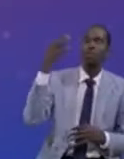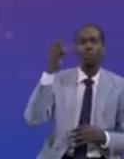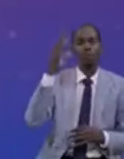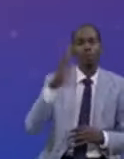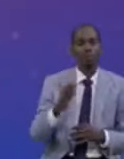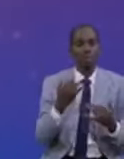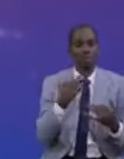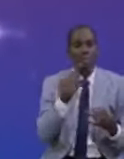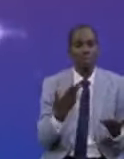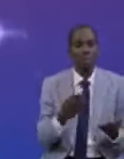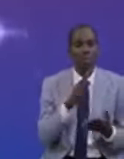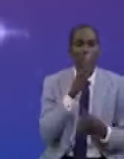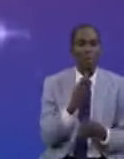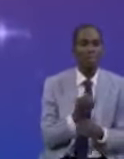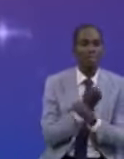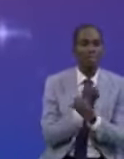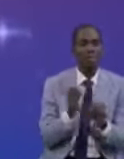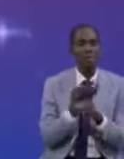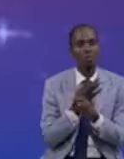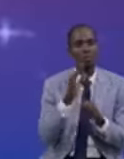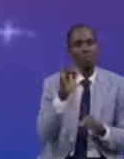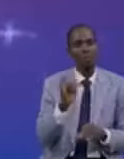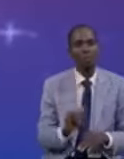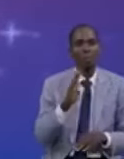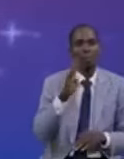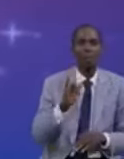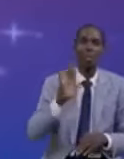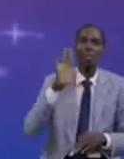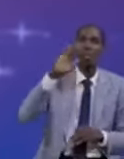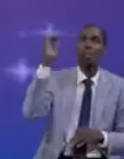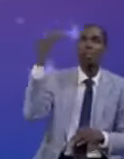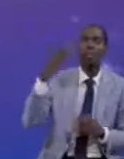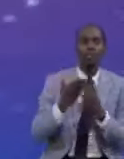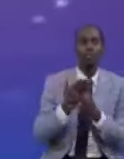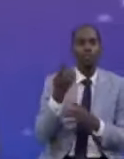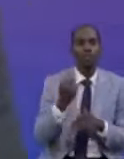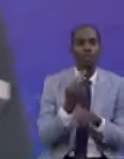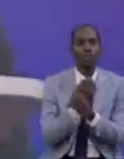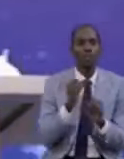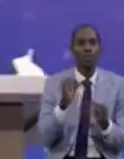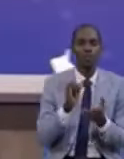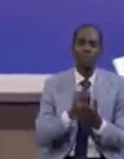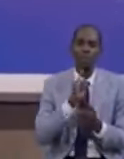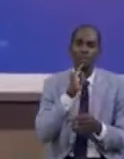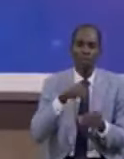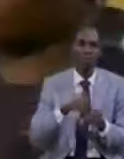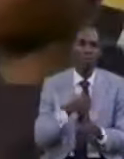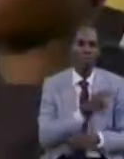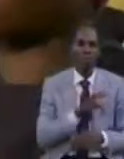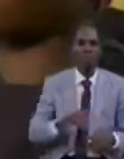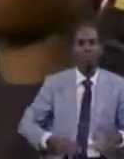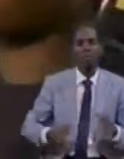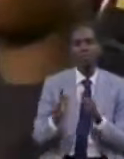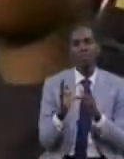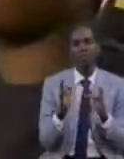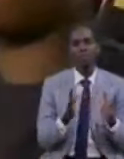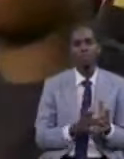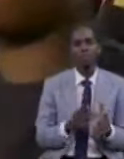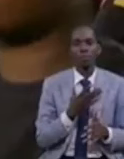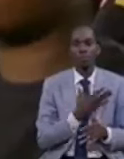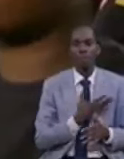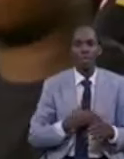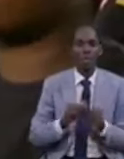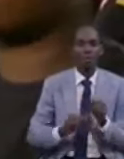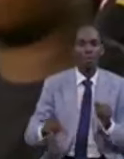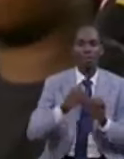grat par sa grâce par le moyen de la rédemption qui est en Jésus et tout le monde peut l'avoir